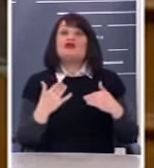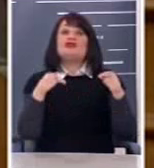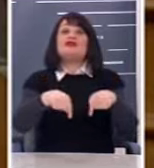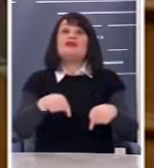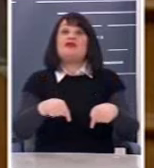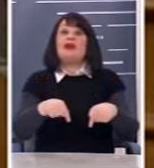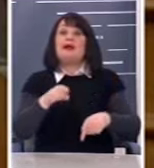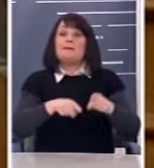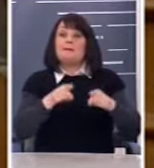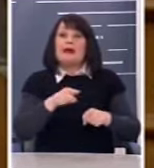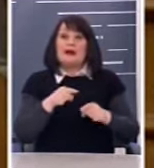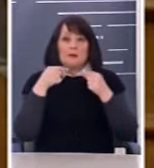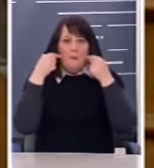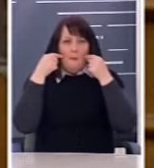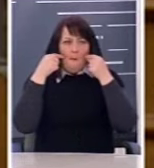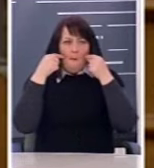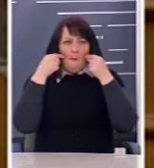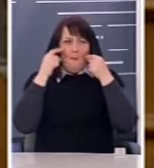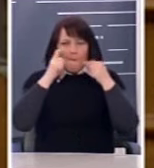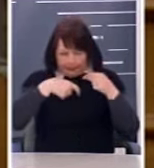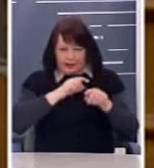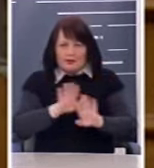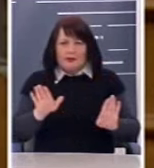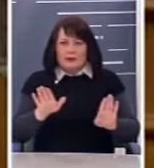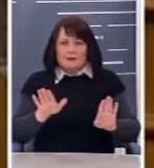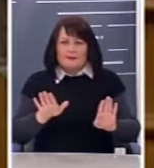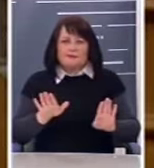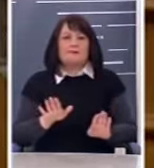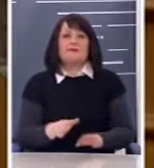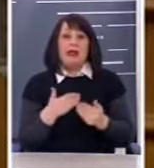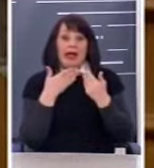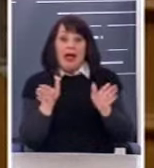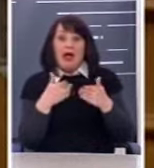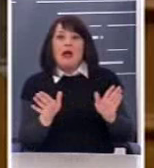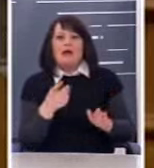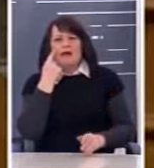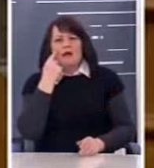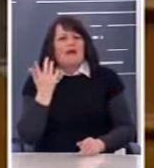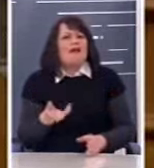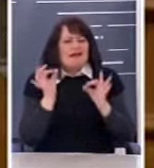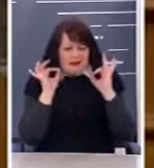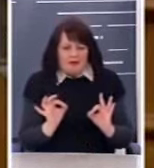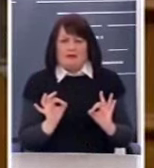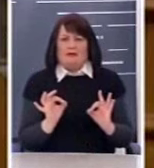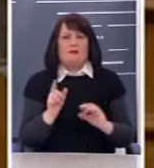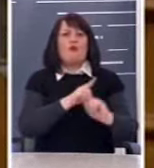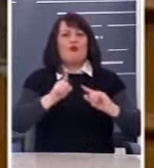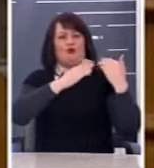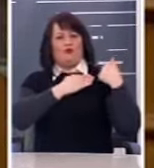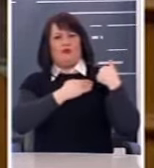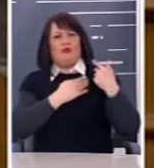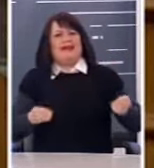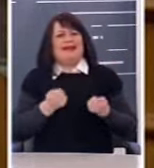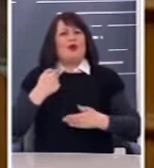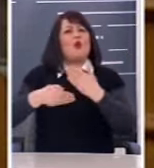κάποιοι μπορεί να χάσουν και τα χαμόγελά τους. Δημόσια, όταν αρχίζουν να καταλογίζονται συγκεκριμένες ευθύνες για το τι έγινε